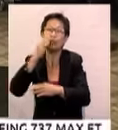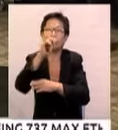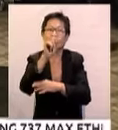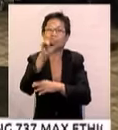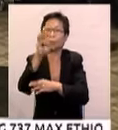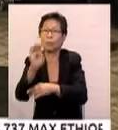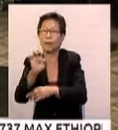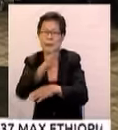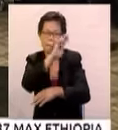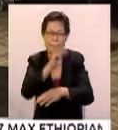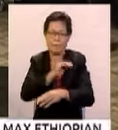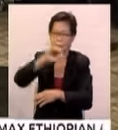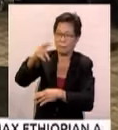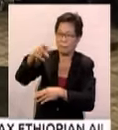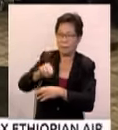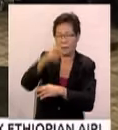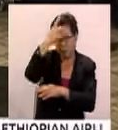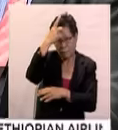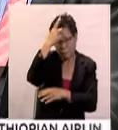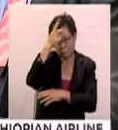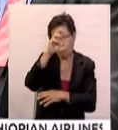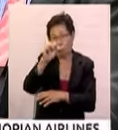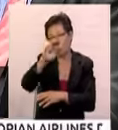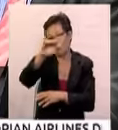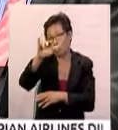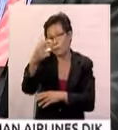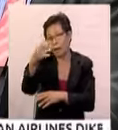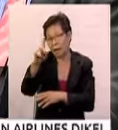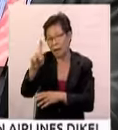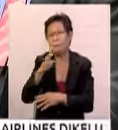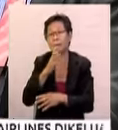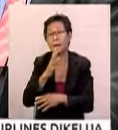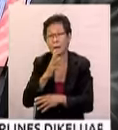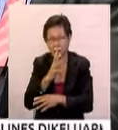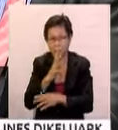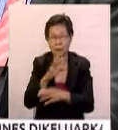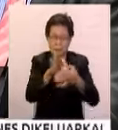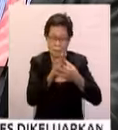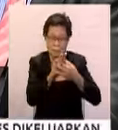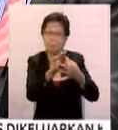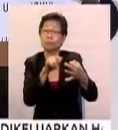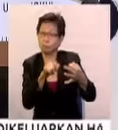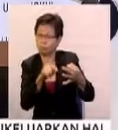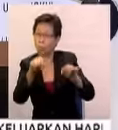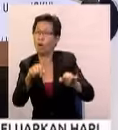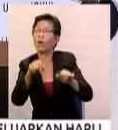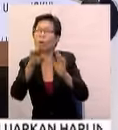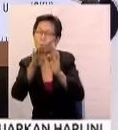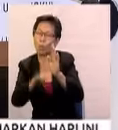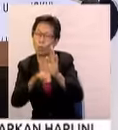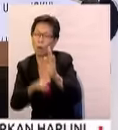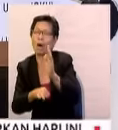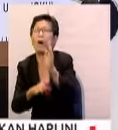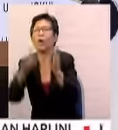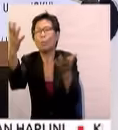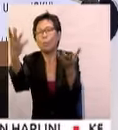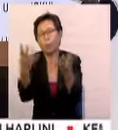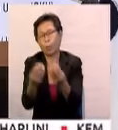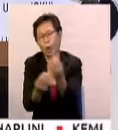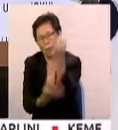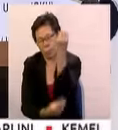Menteri di Jabatan Perdana Menteri Datuk Seri Dr. Mujahid Yusof Rawa berkata kerjasama ini mampu mengurangkan kadar kemiskinan